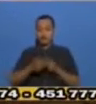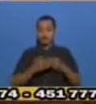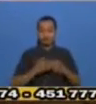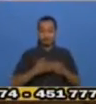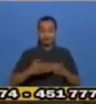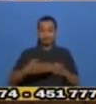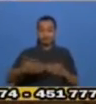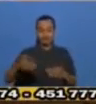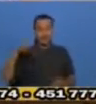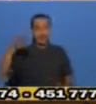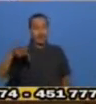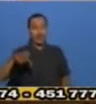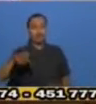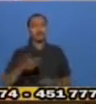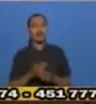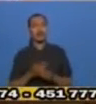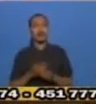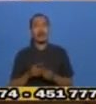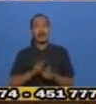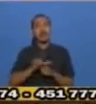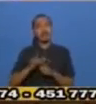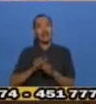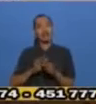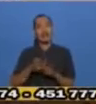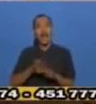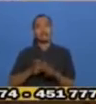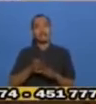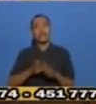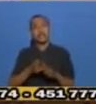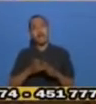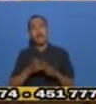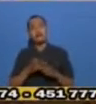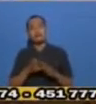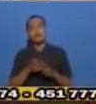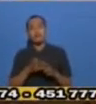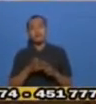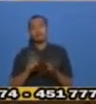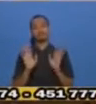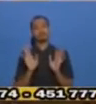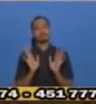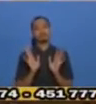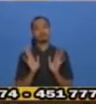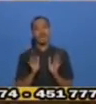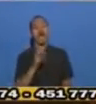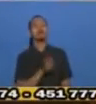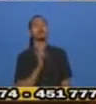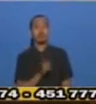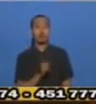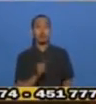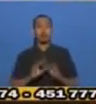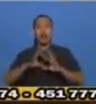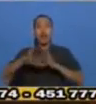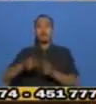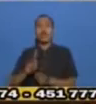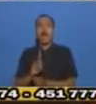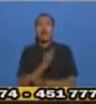terapi. Karena awal-awal pandemi itu bahkan terapi dimanapun ditutup, sehingga mereka